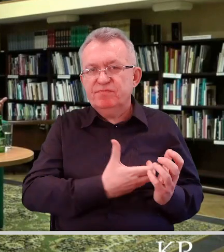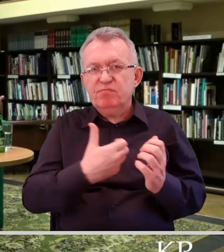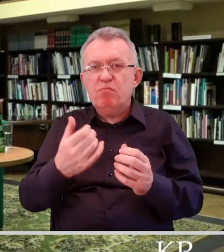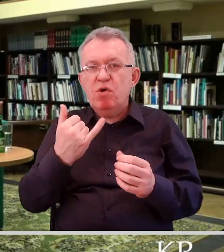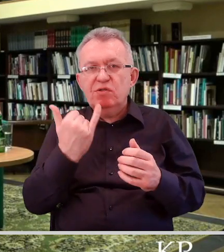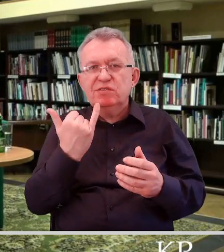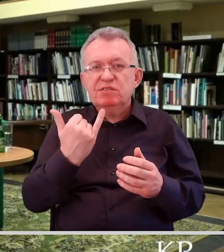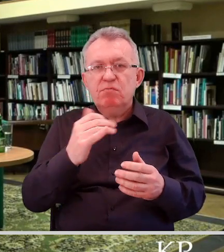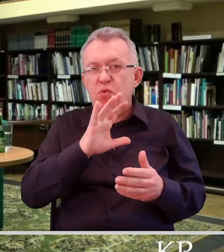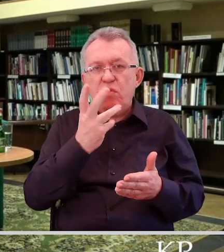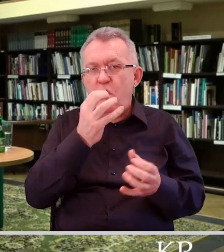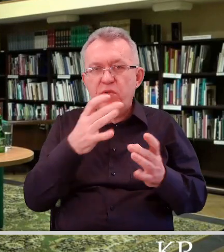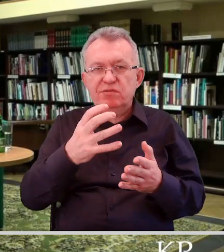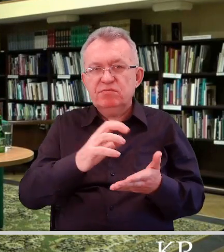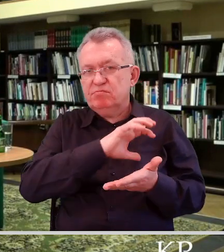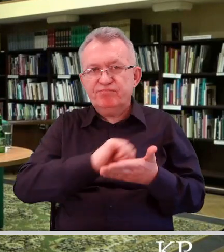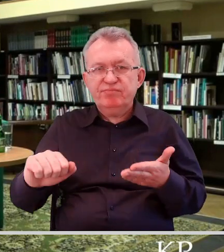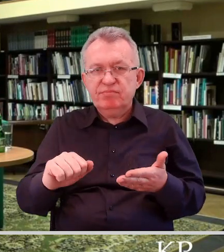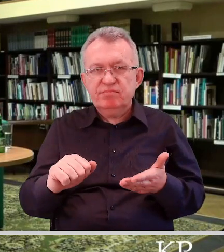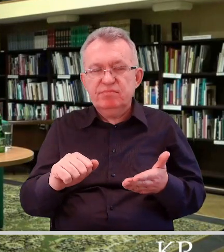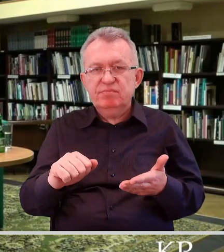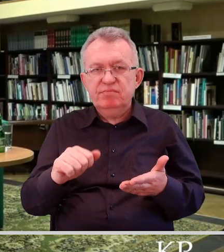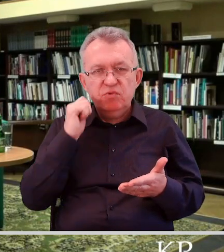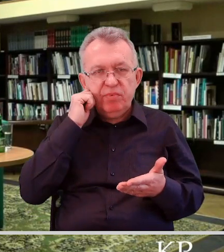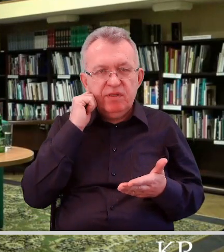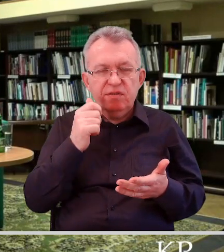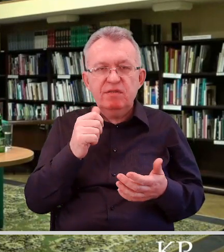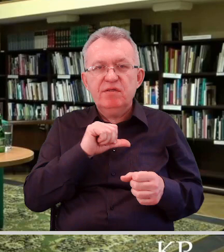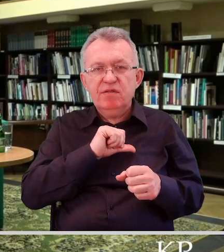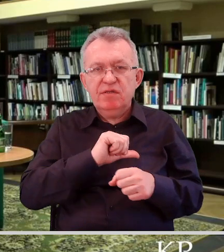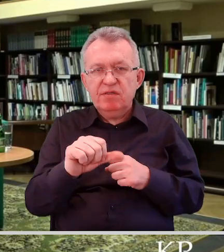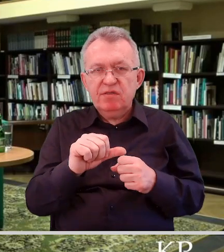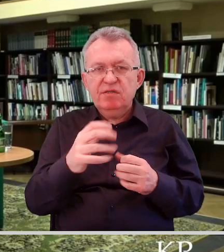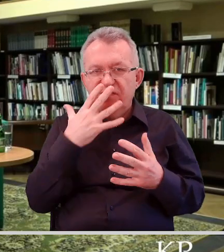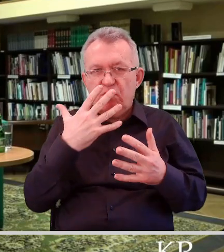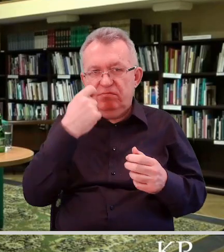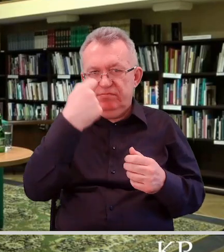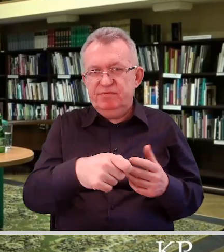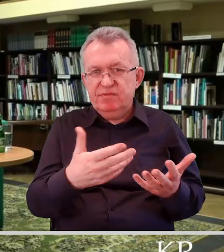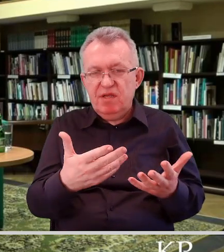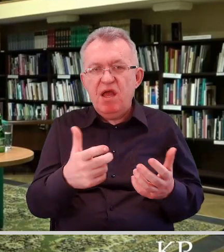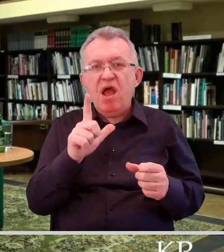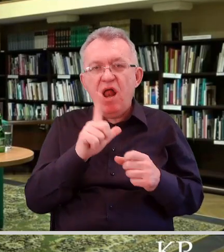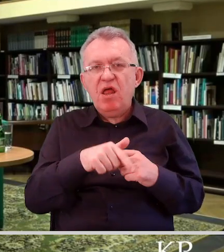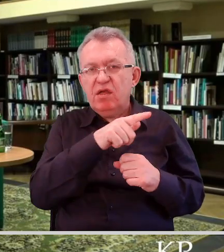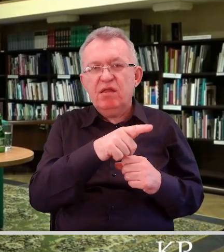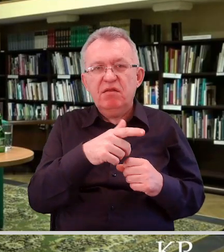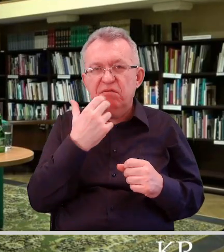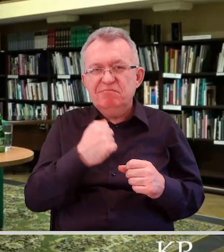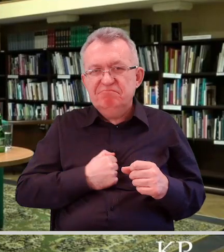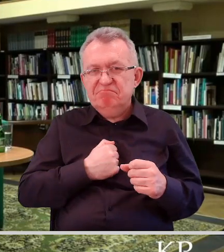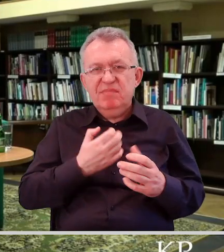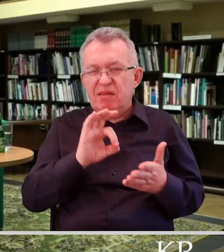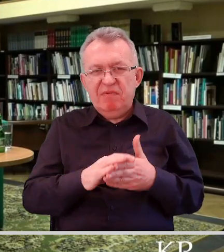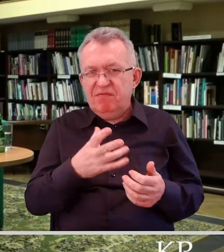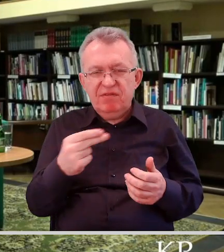po urodzeniu arystokratkom, mnie się kojarzy jako jakiś taki rodzaj zbrodni, a tymczasem one chyba tego tak nie przeżywały. No nie wiem,